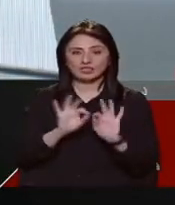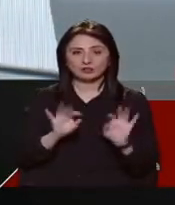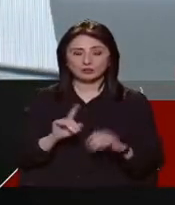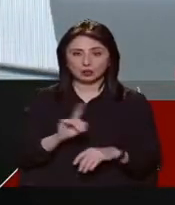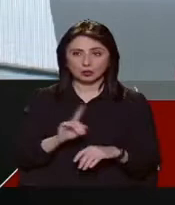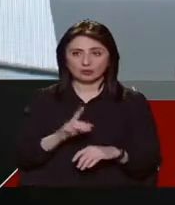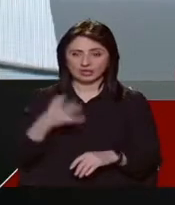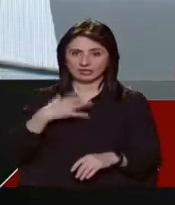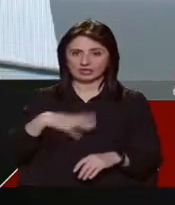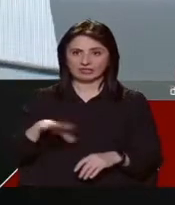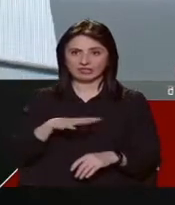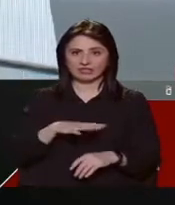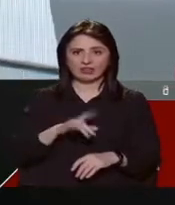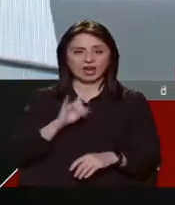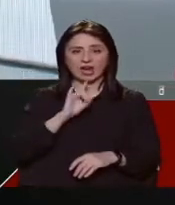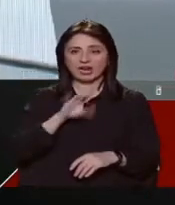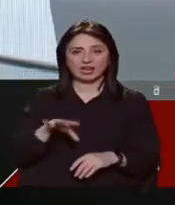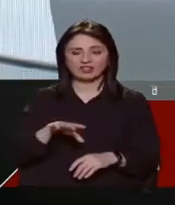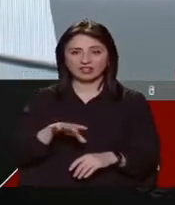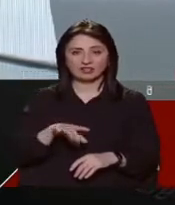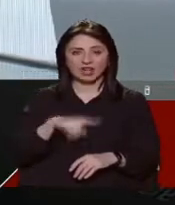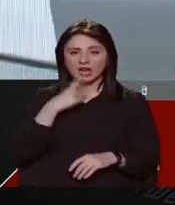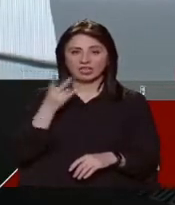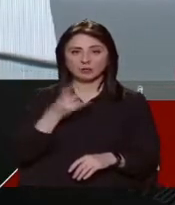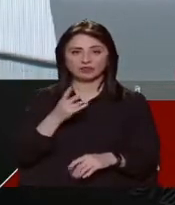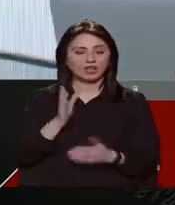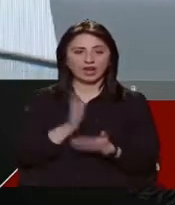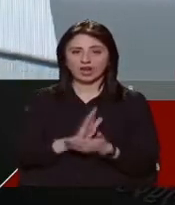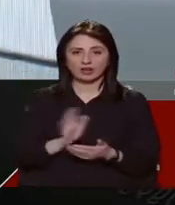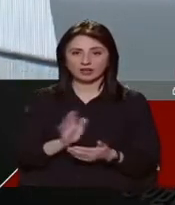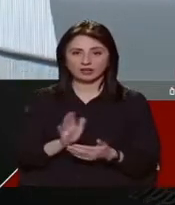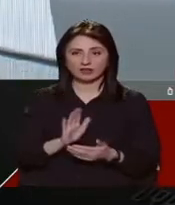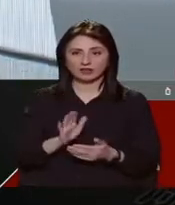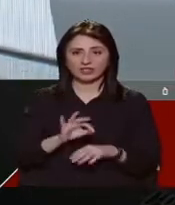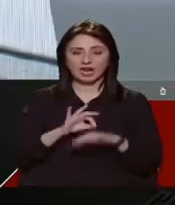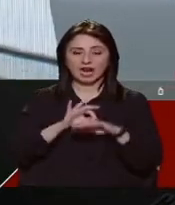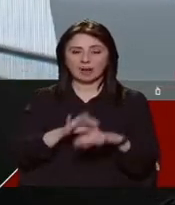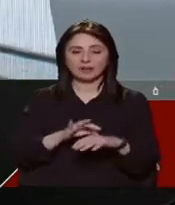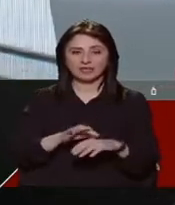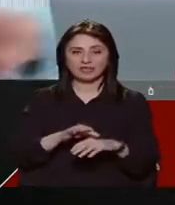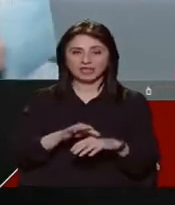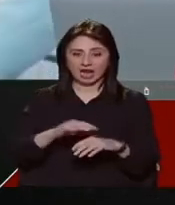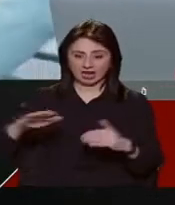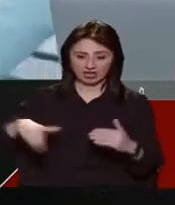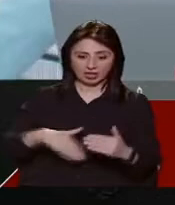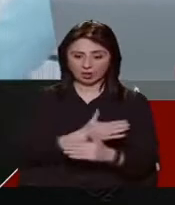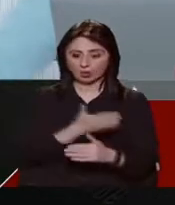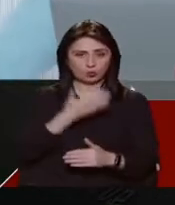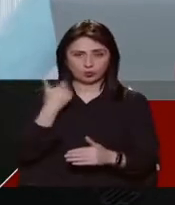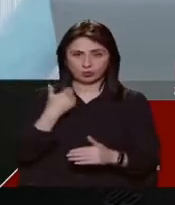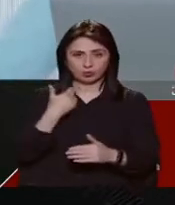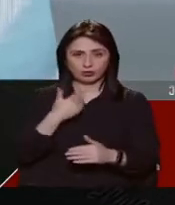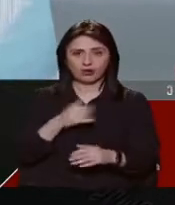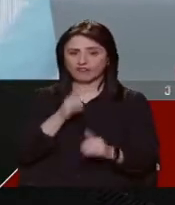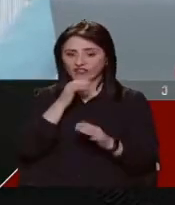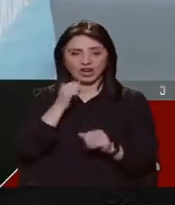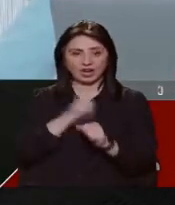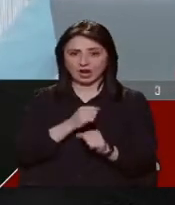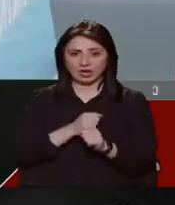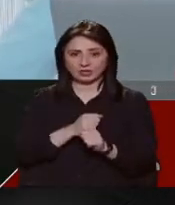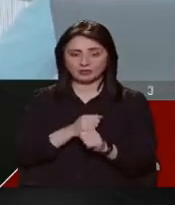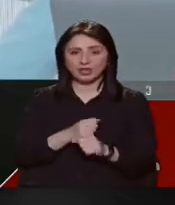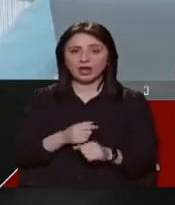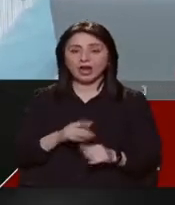რომ საქართველო არ იქნება და რა თქმა უნდა არ არის გამტარი და სანქციების გვერდისავლას საქართველოს გავლით ვერავინ ვერ